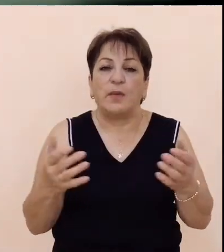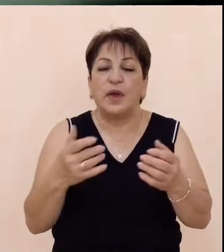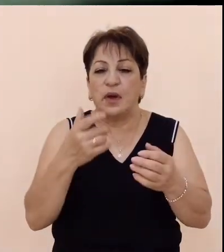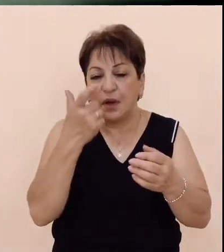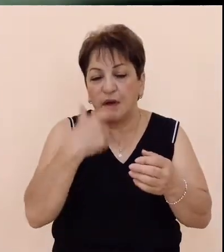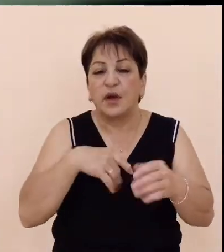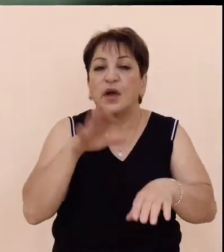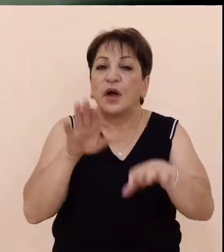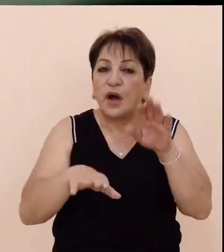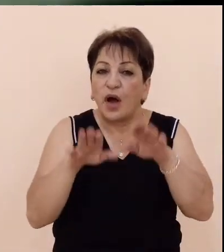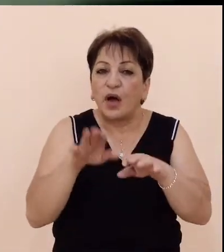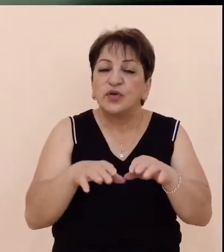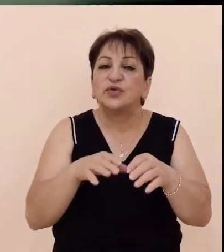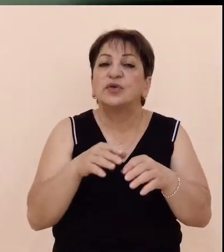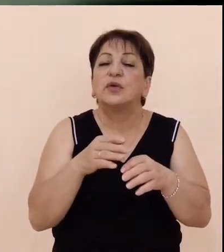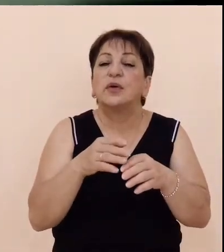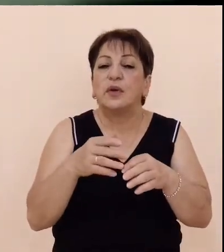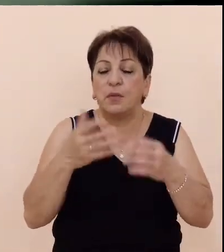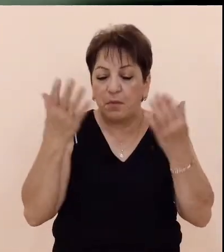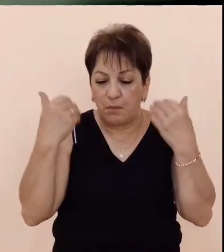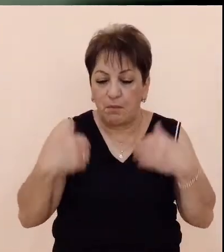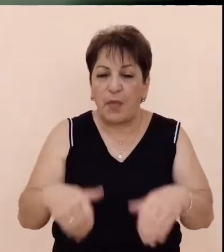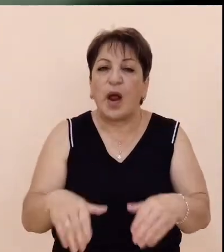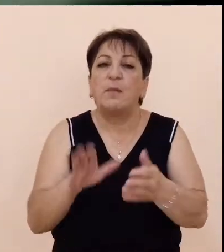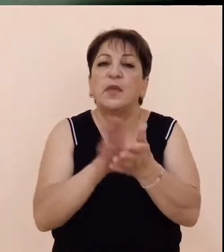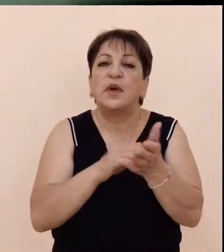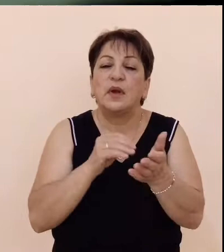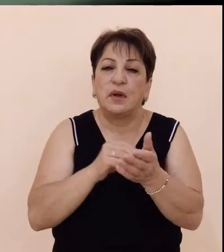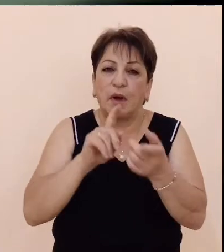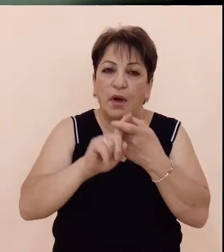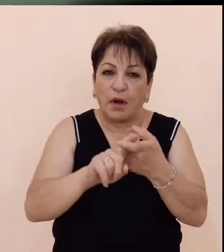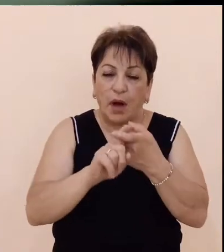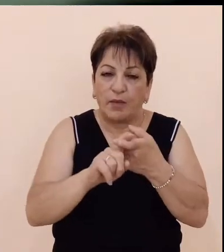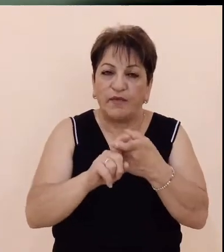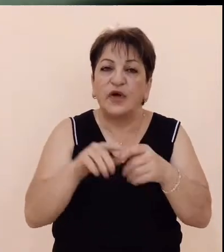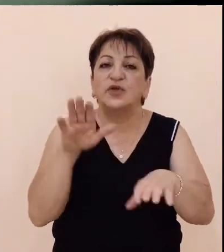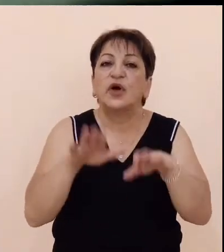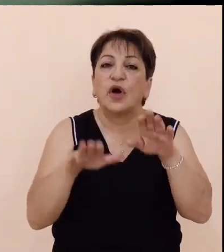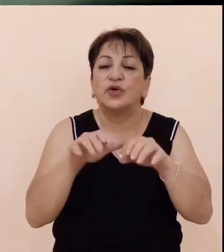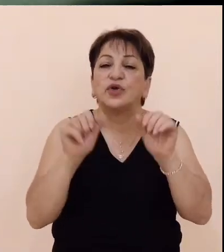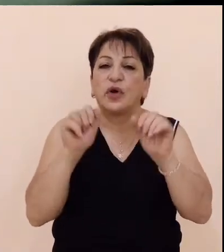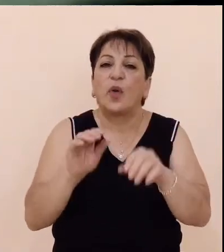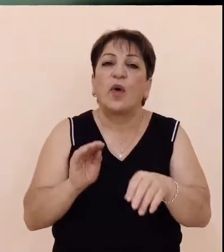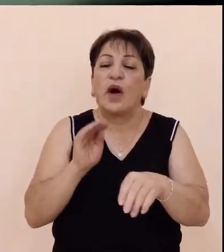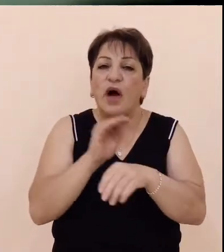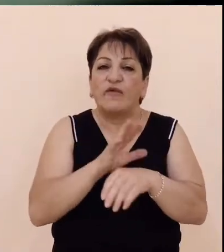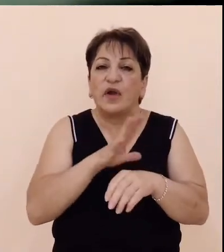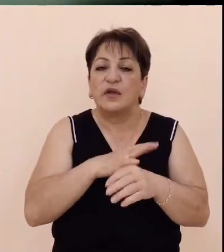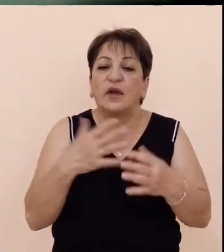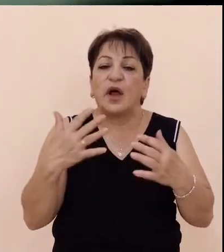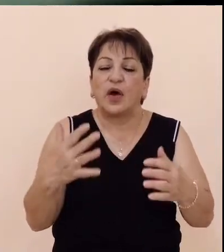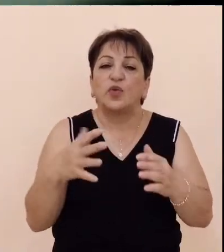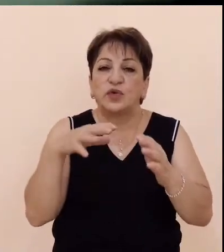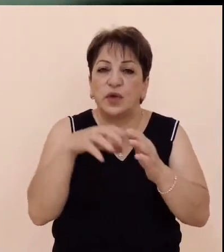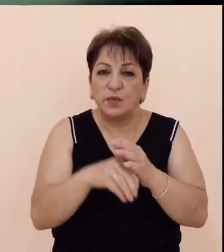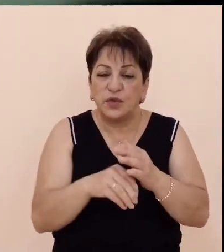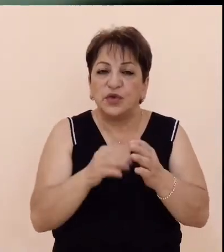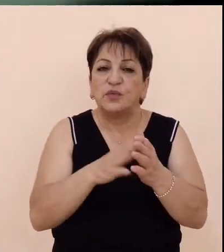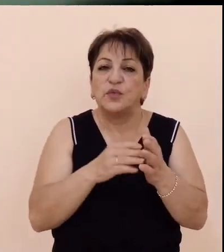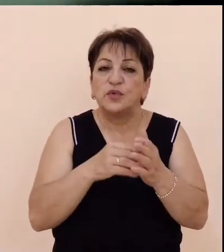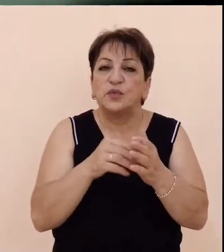հղի կնոջ մարմնի զանգվածի ինդեքսից։ Քաշը կարող է ավելանալ հղիության ընթացքում 7-ից